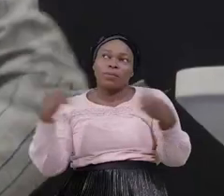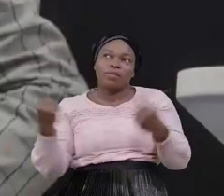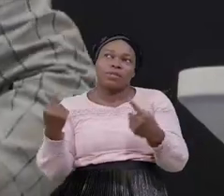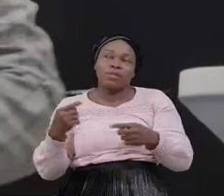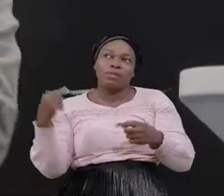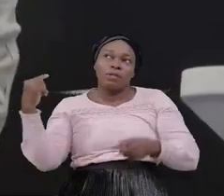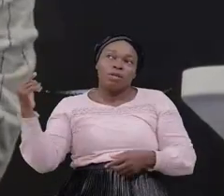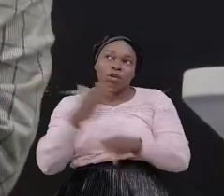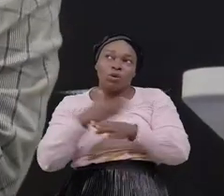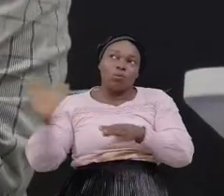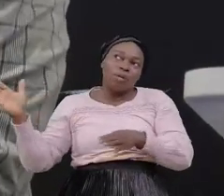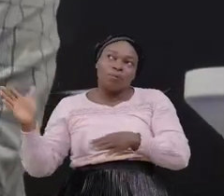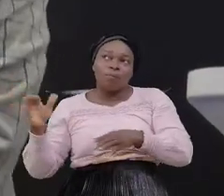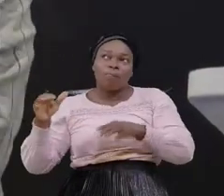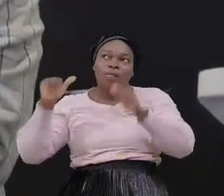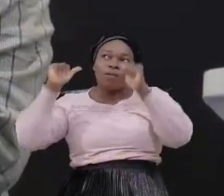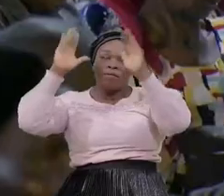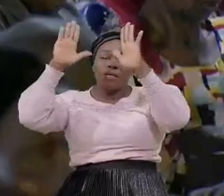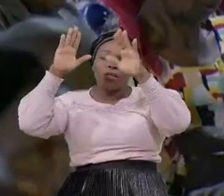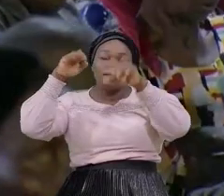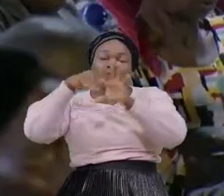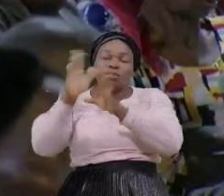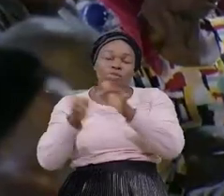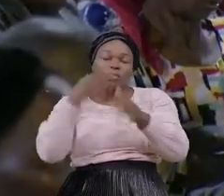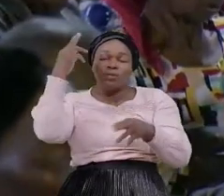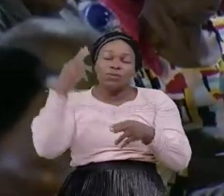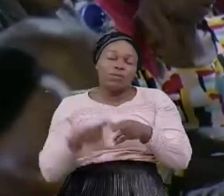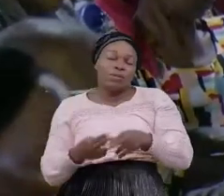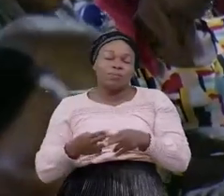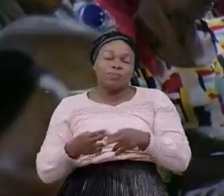prier, Père, au nom puissant de Jésus,